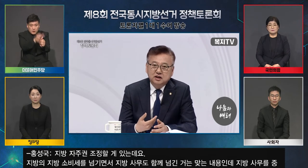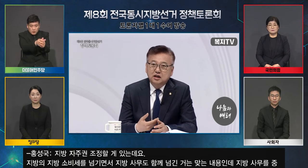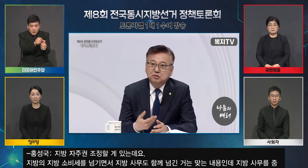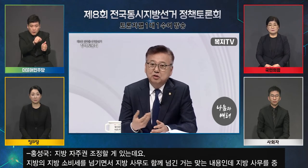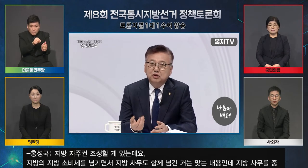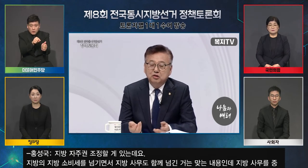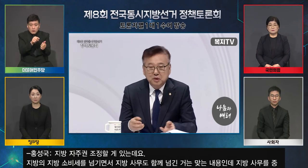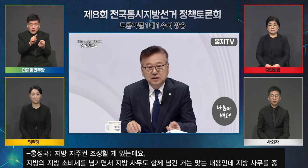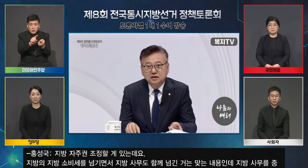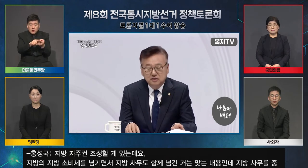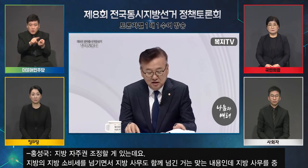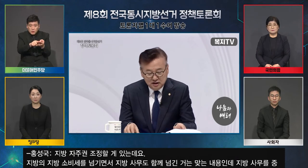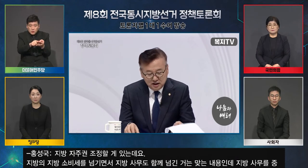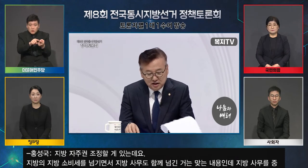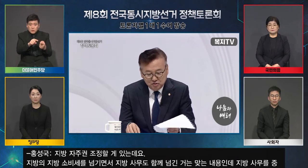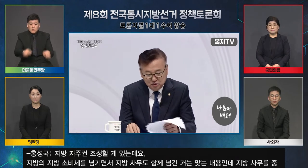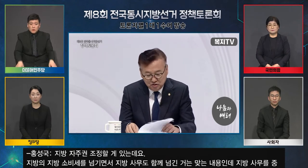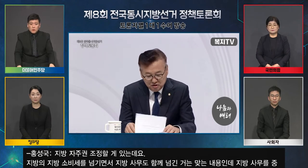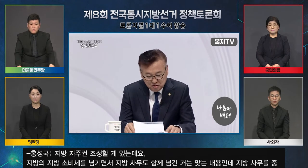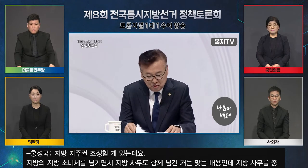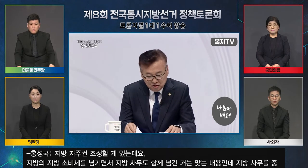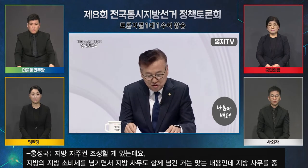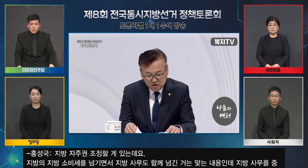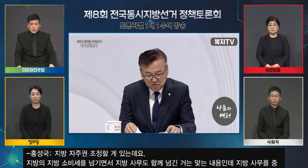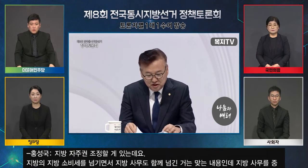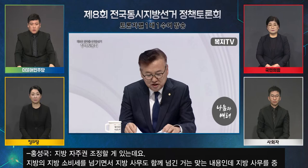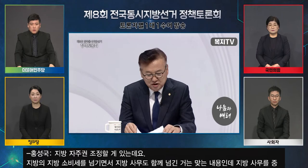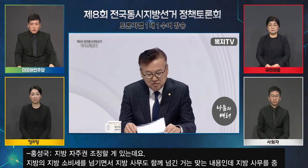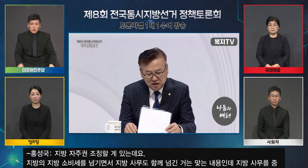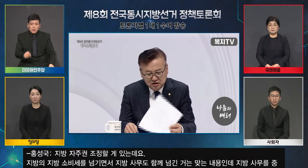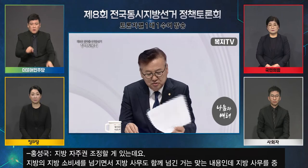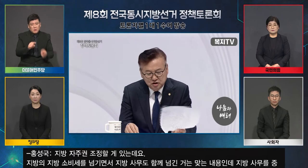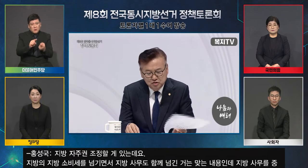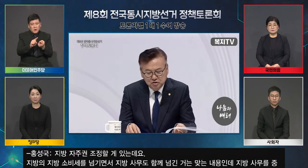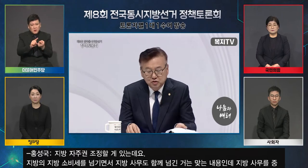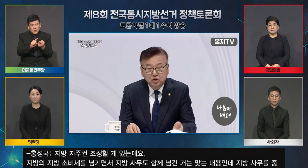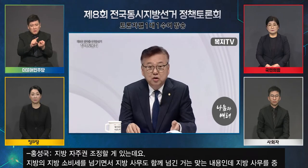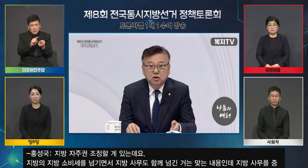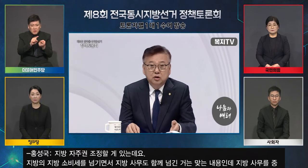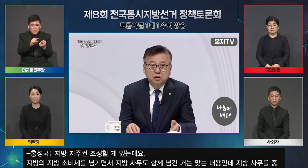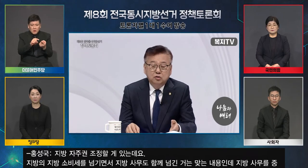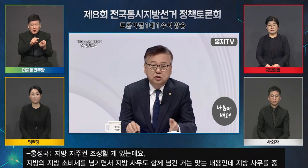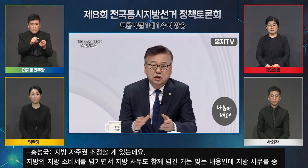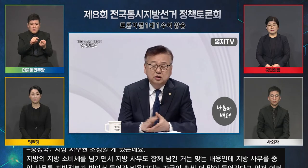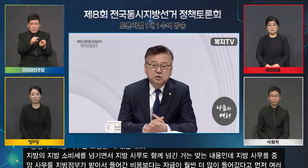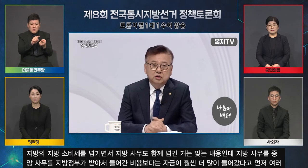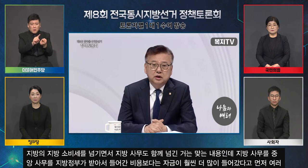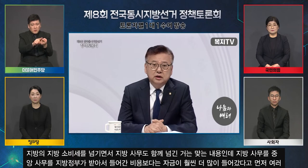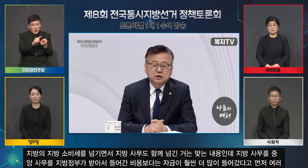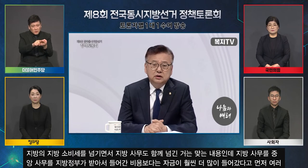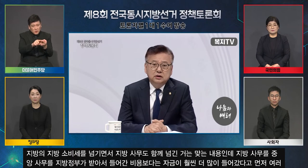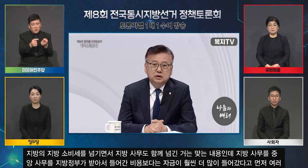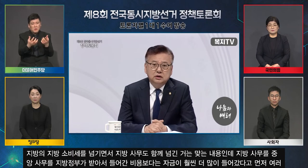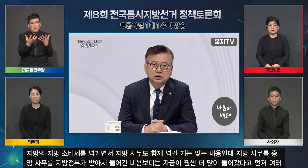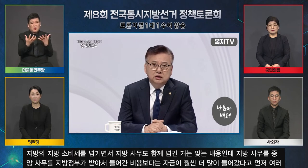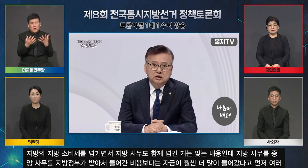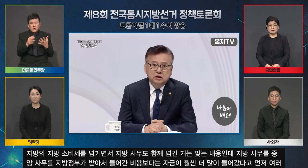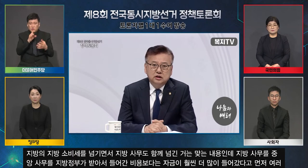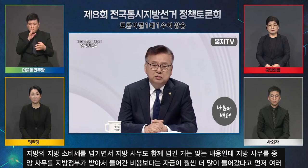자금이 훨씬 더 많이 들어갔다라고서 먼저 여러분들한테 좀 말씀드리고 싶고요. 우리가 이번에